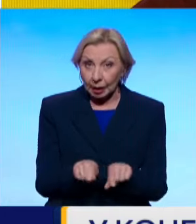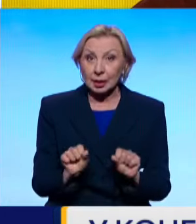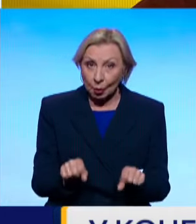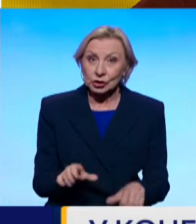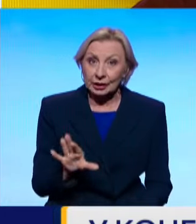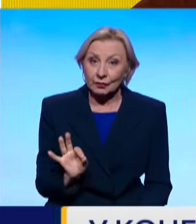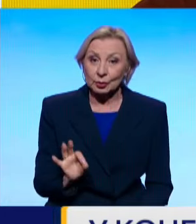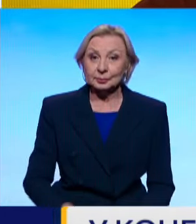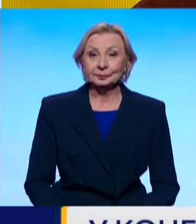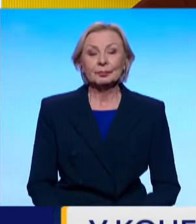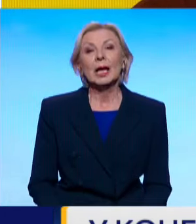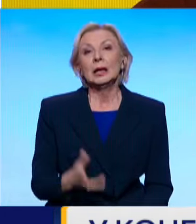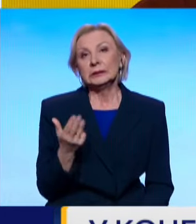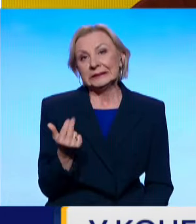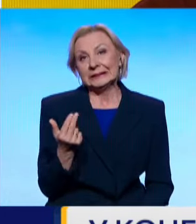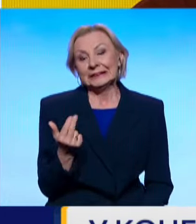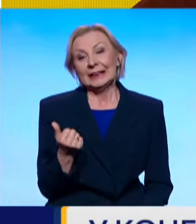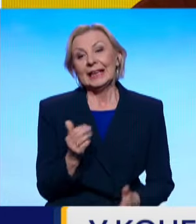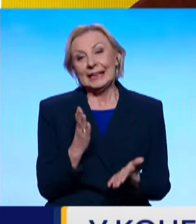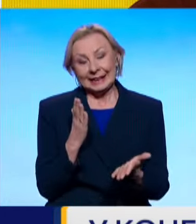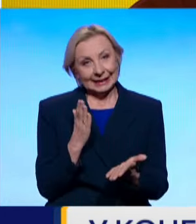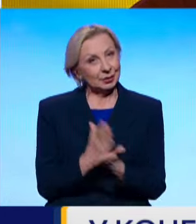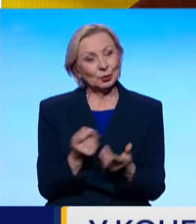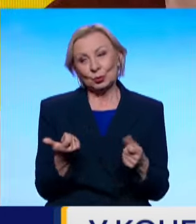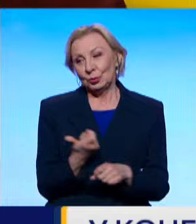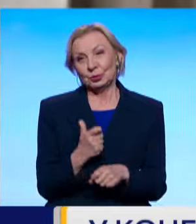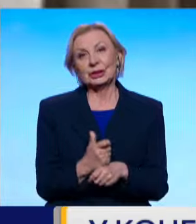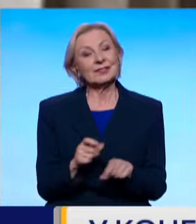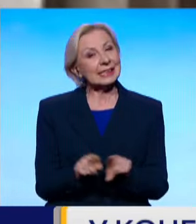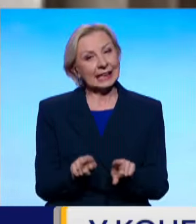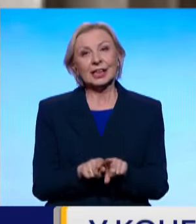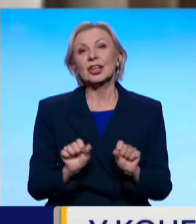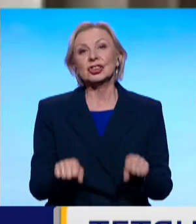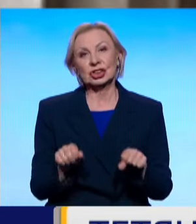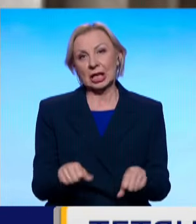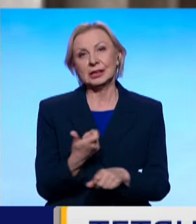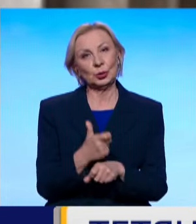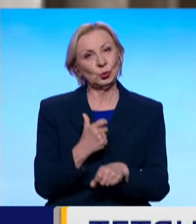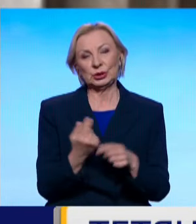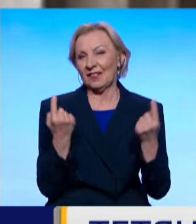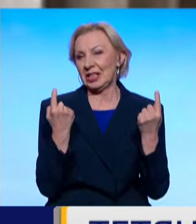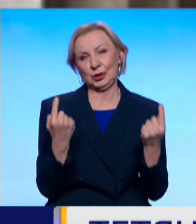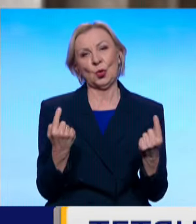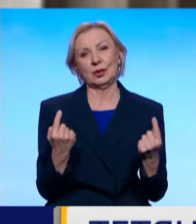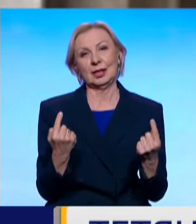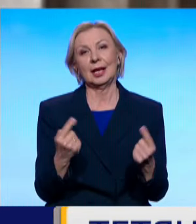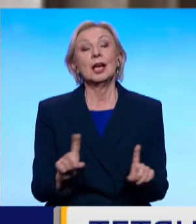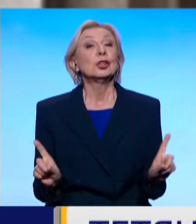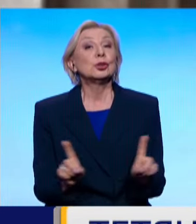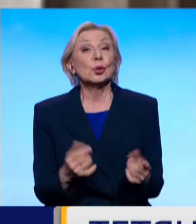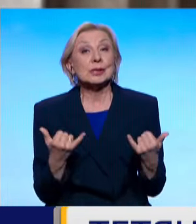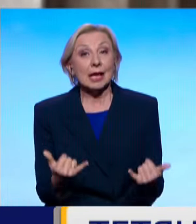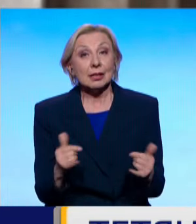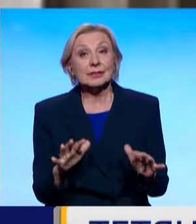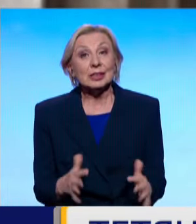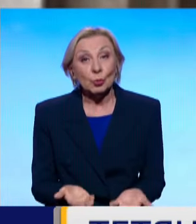Ну, дуже мала ймовірність. Я зразу відповім вам на друге питання, що все ж таки шанси дуже-дуже високі. А і що зараз